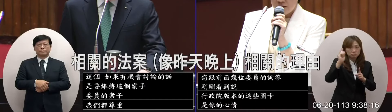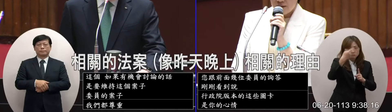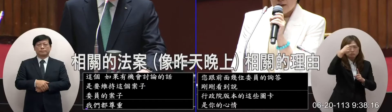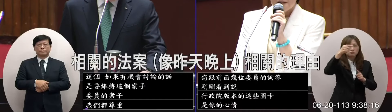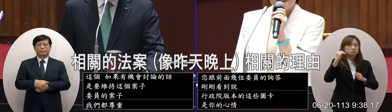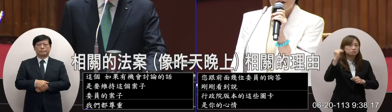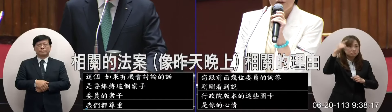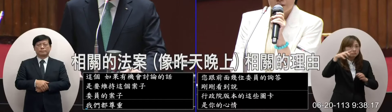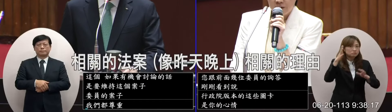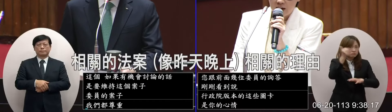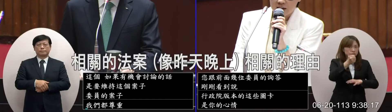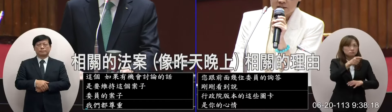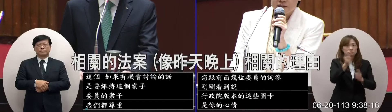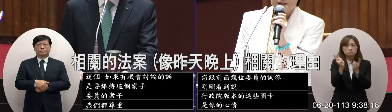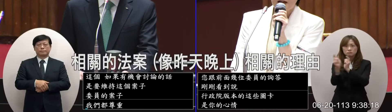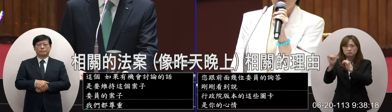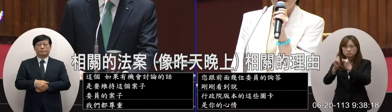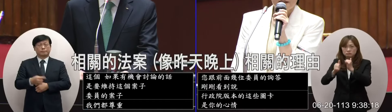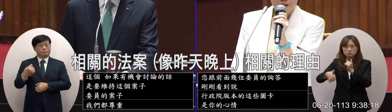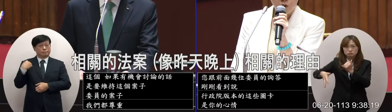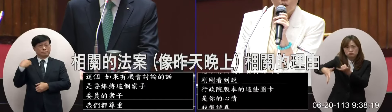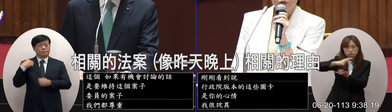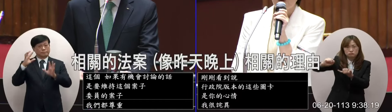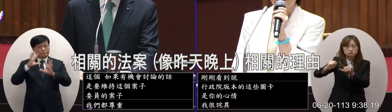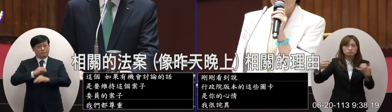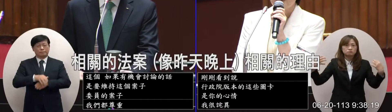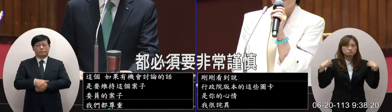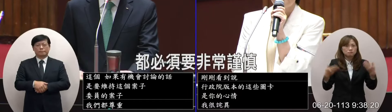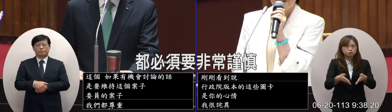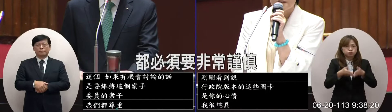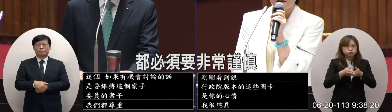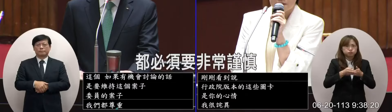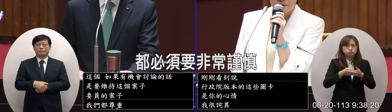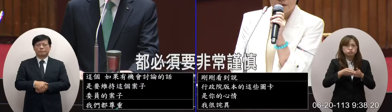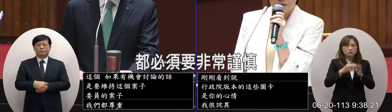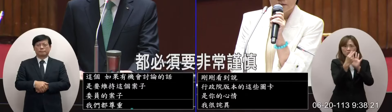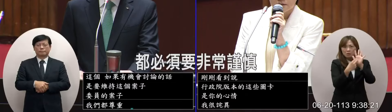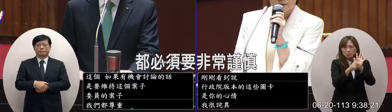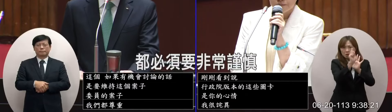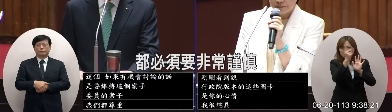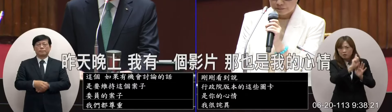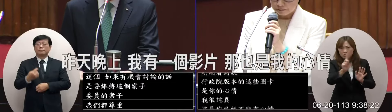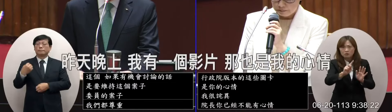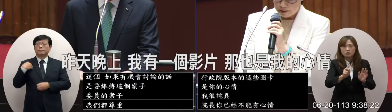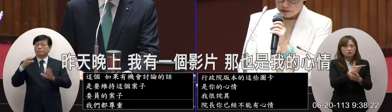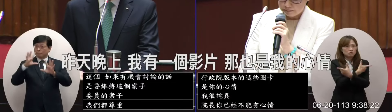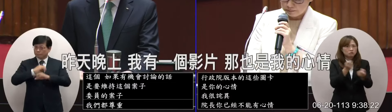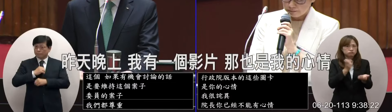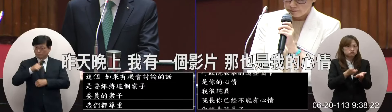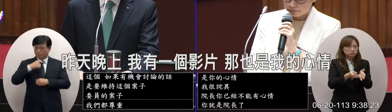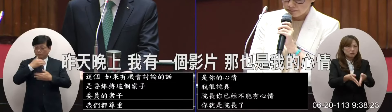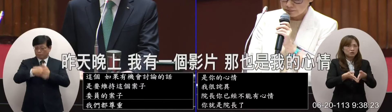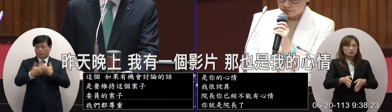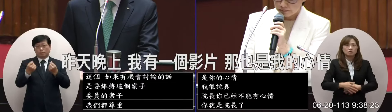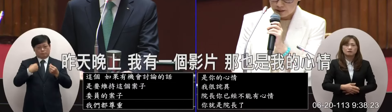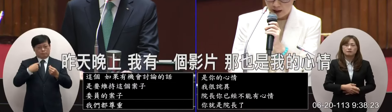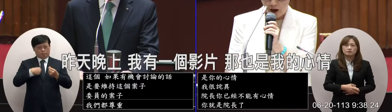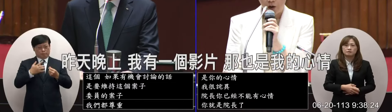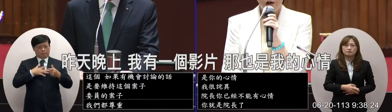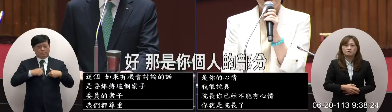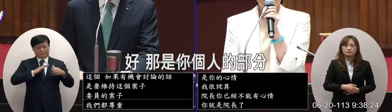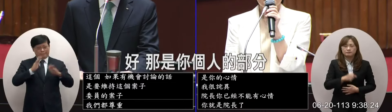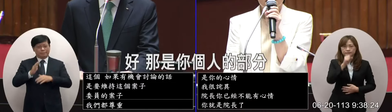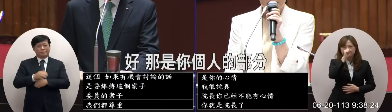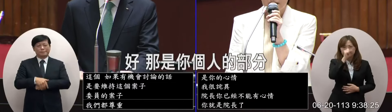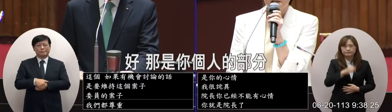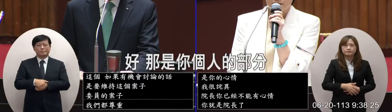以相关的法案相关的理由都必须要非常谨慎。 昨天晚上我有一个影片，那也是我的心情。